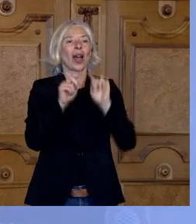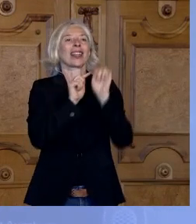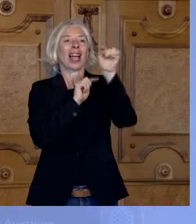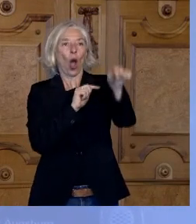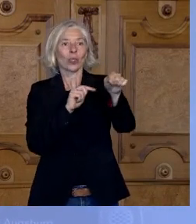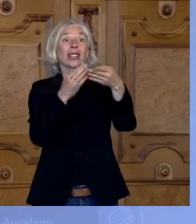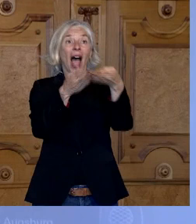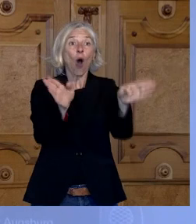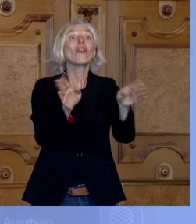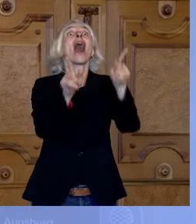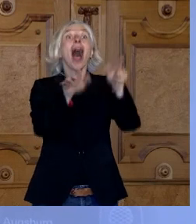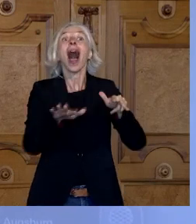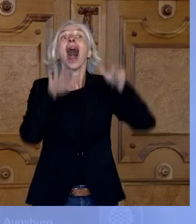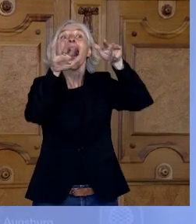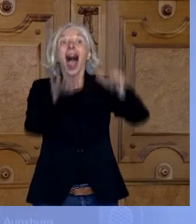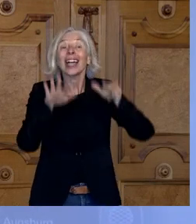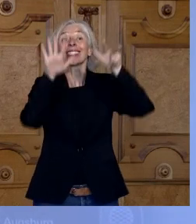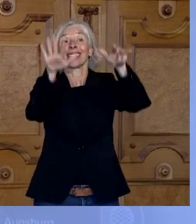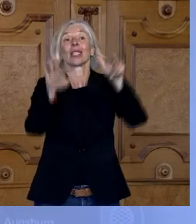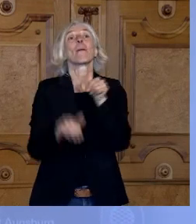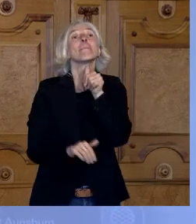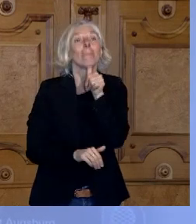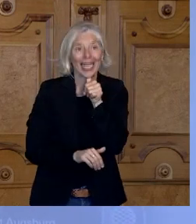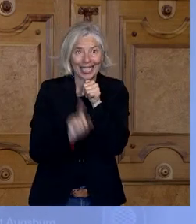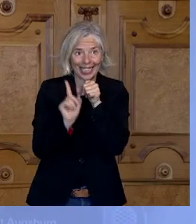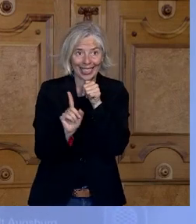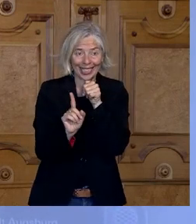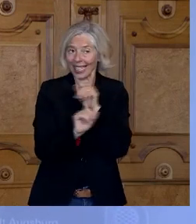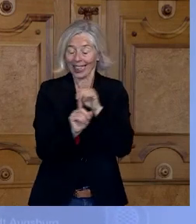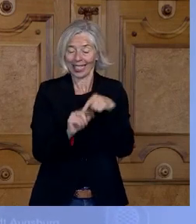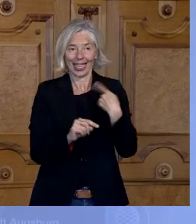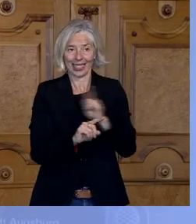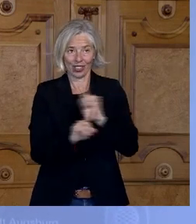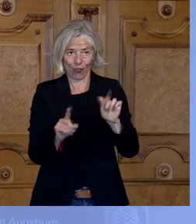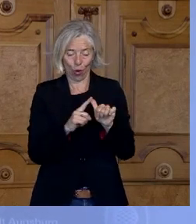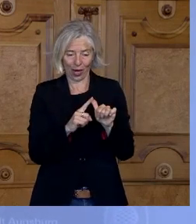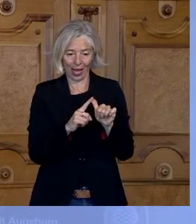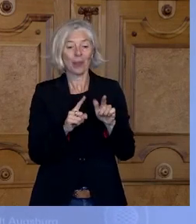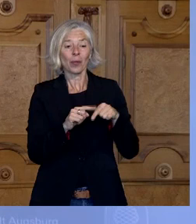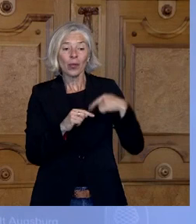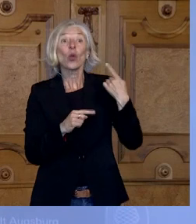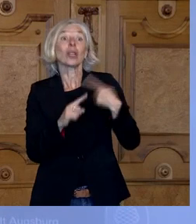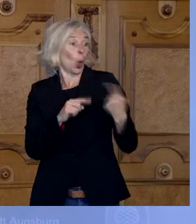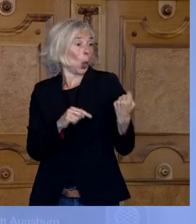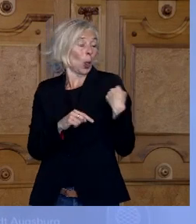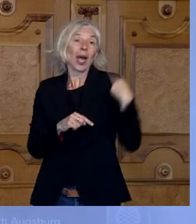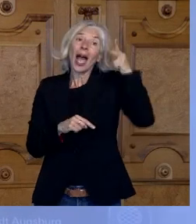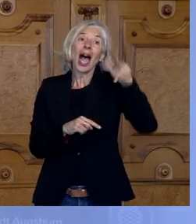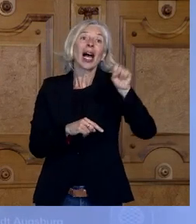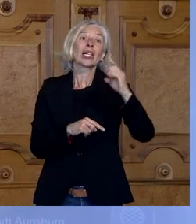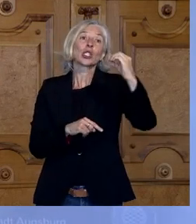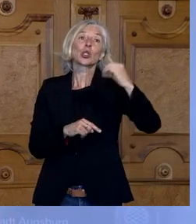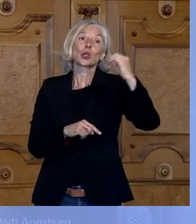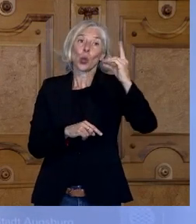außerdem gerade ein Zettel zugesteckt, dass der Ministerpräsident gerade vorhin noch mal konkretisiert hat, dass sich ab kommendem Freitag, also